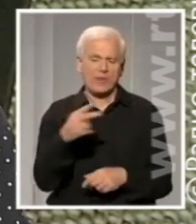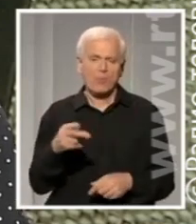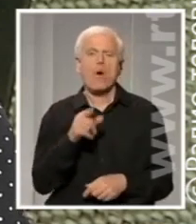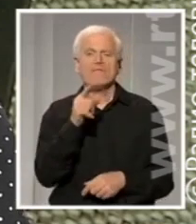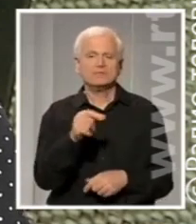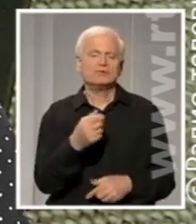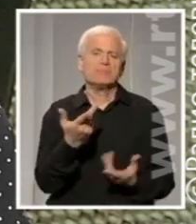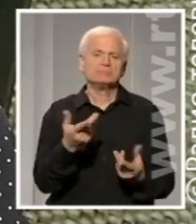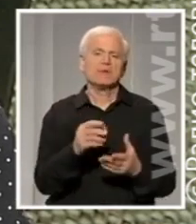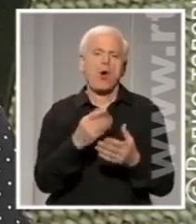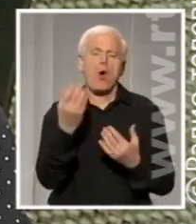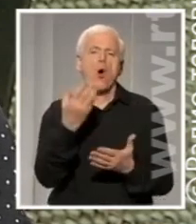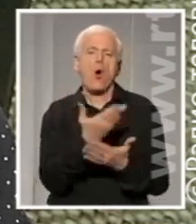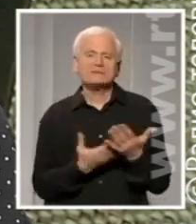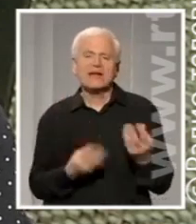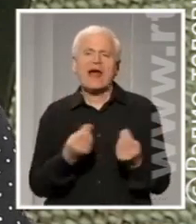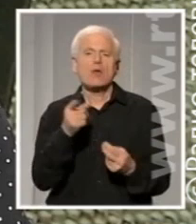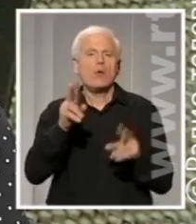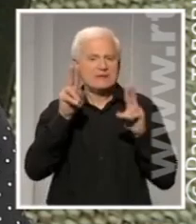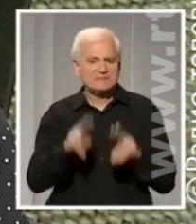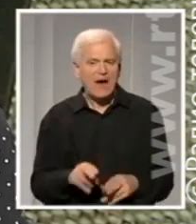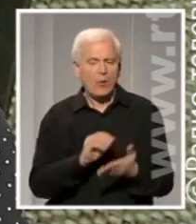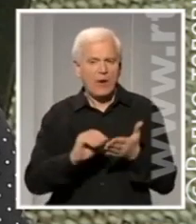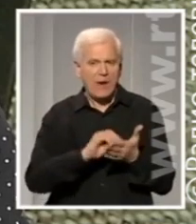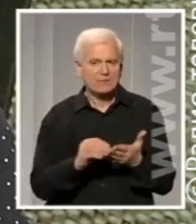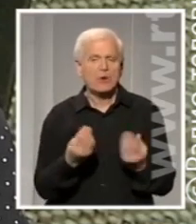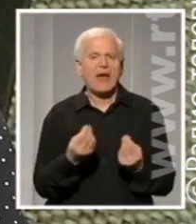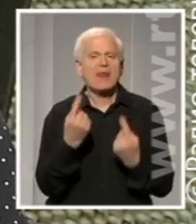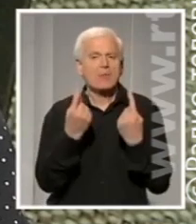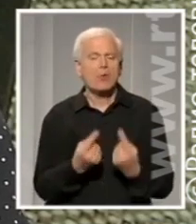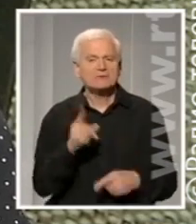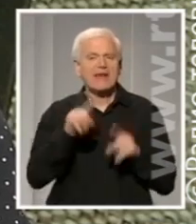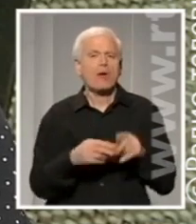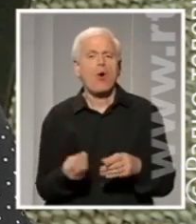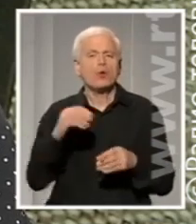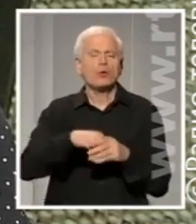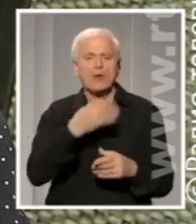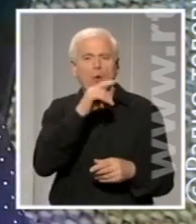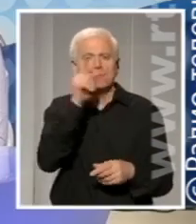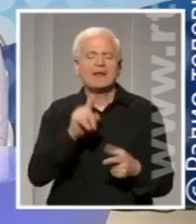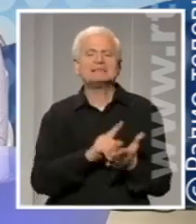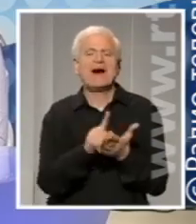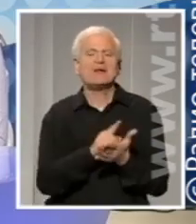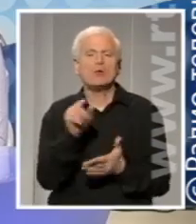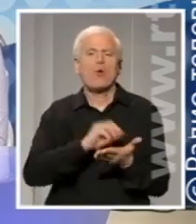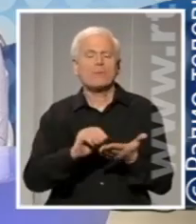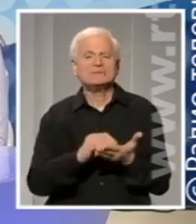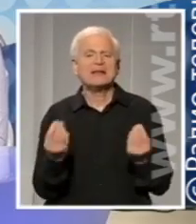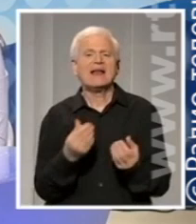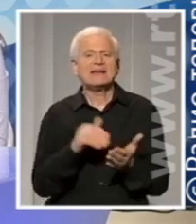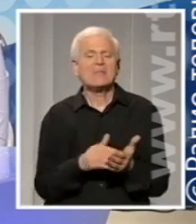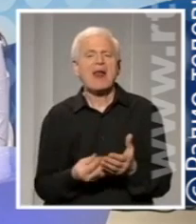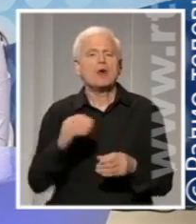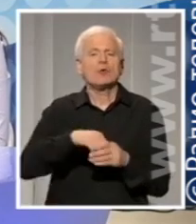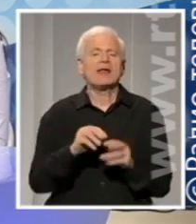ćete vrednovati da li on taj esej stvarno napisao, da li je postavio neko dodatno pitanje prilikom tog pisanja, da li mu je trebala neka